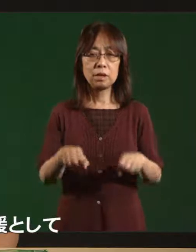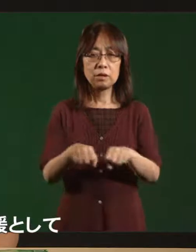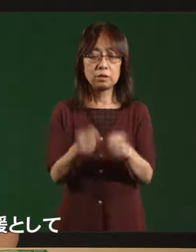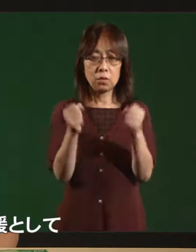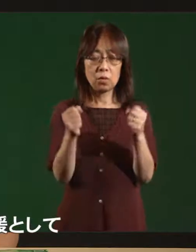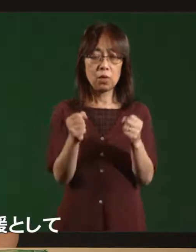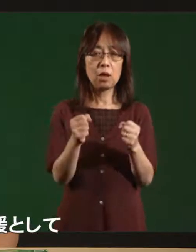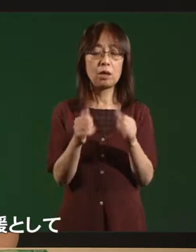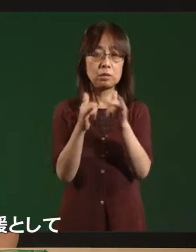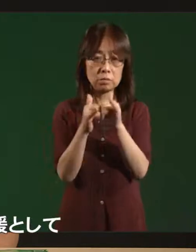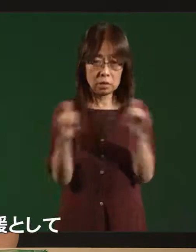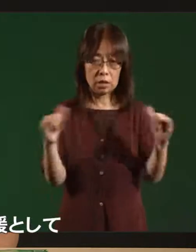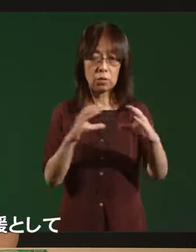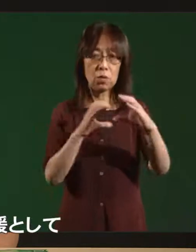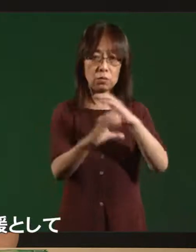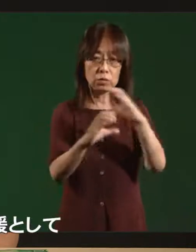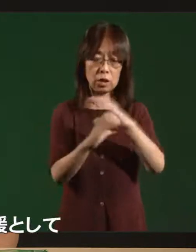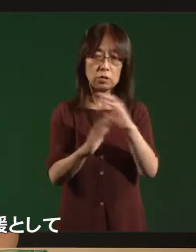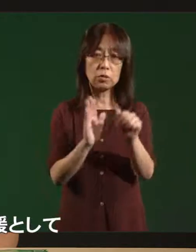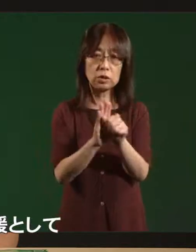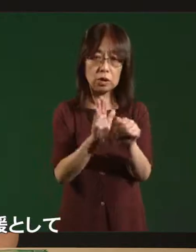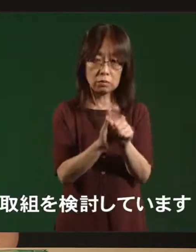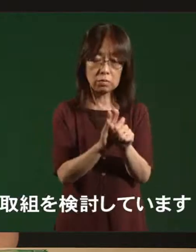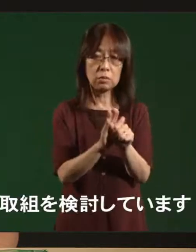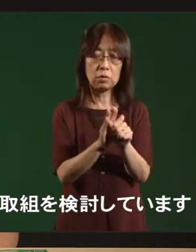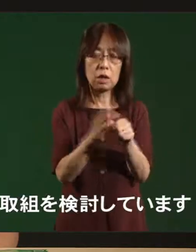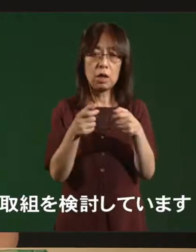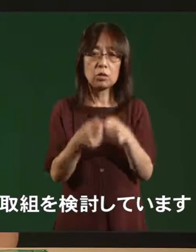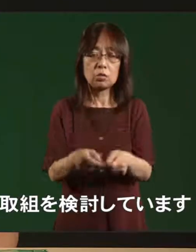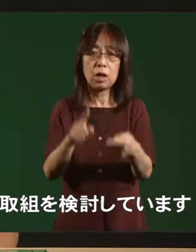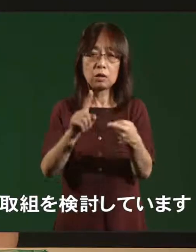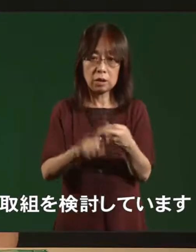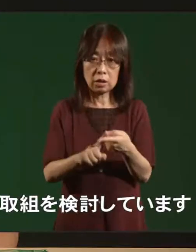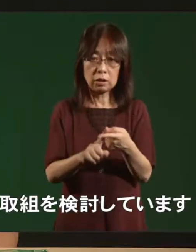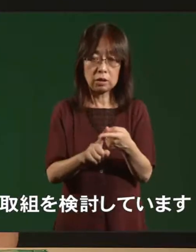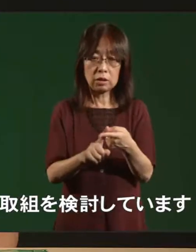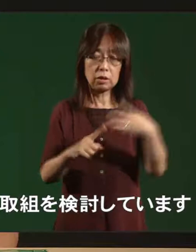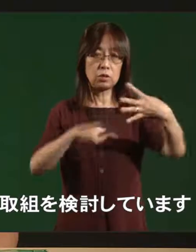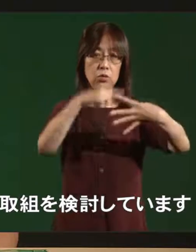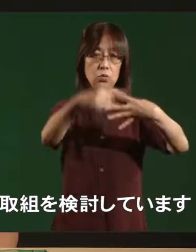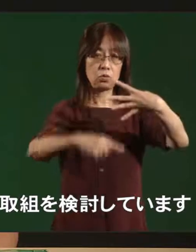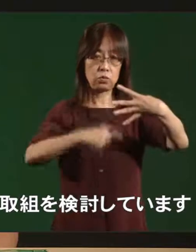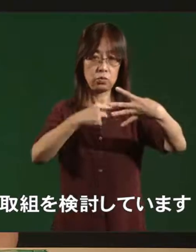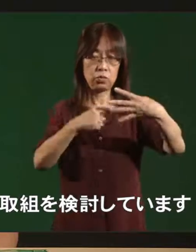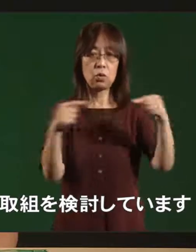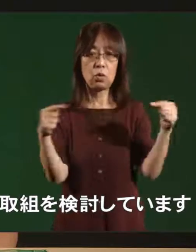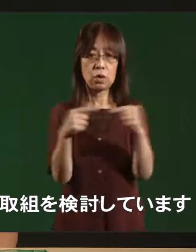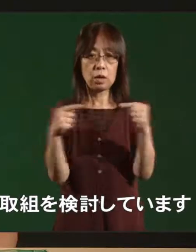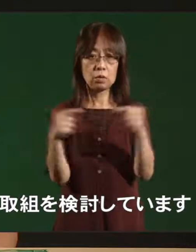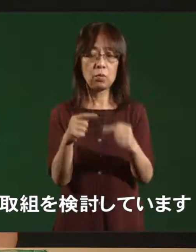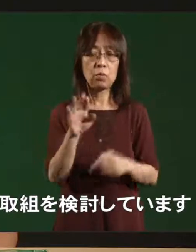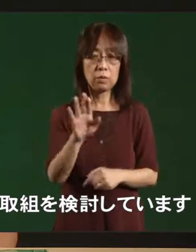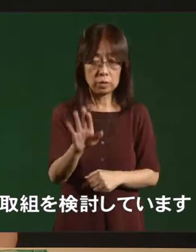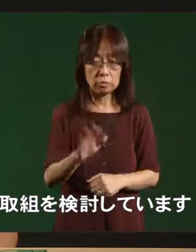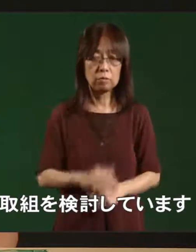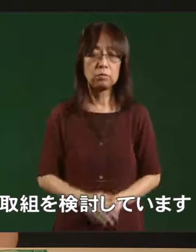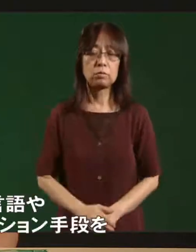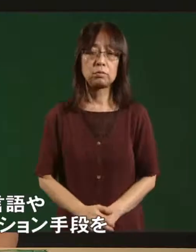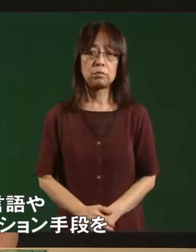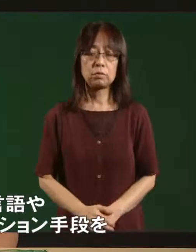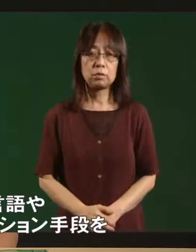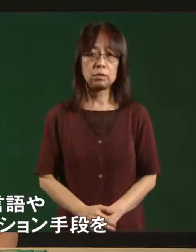障害のある方のコミュニケーション支援として具体的には次の4つの取り組みを検討しています